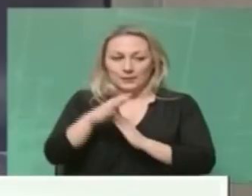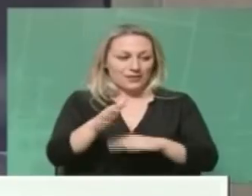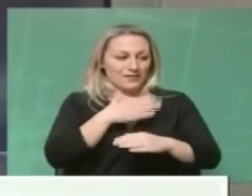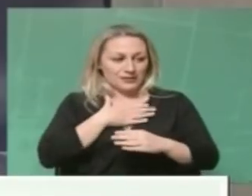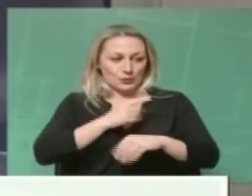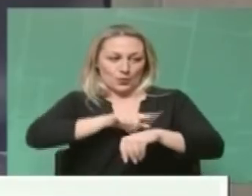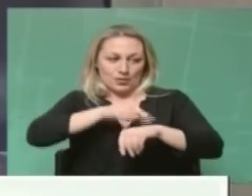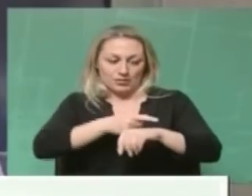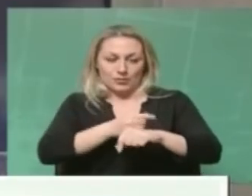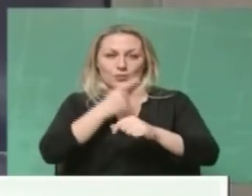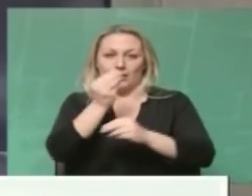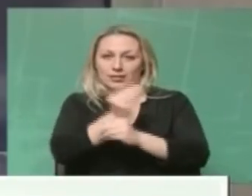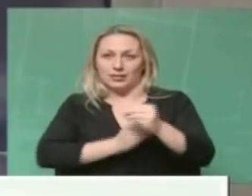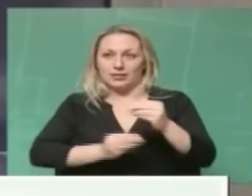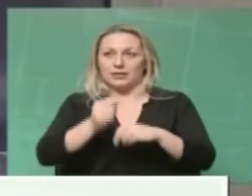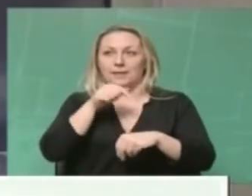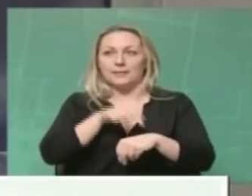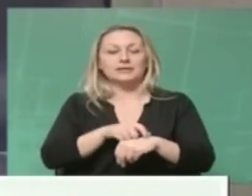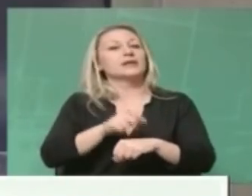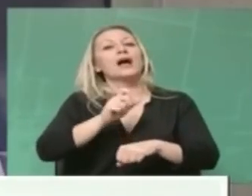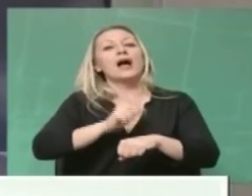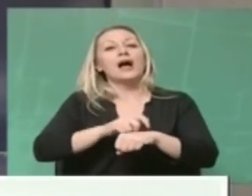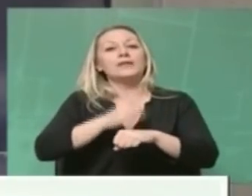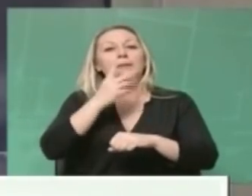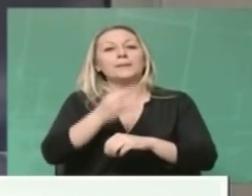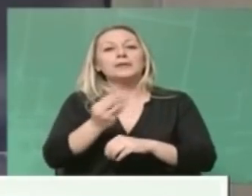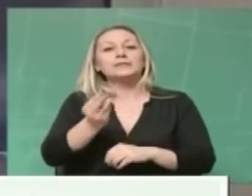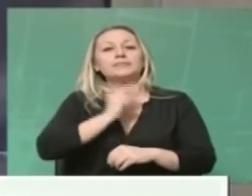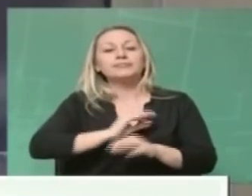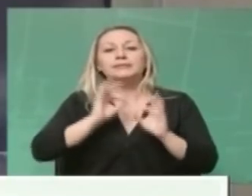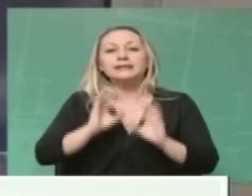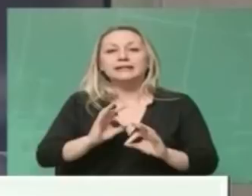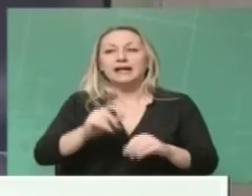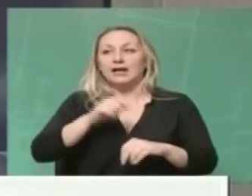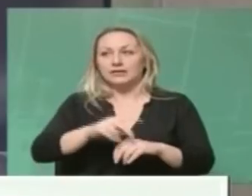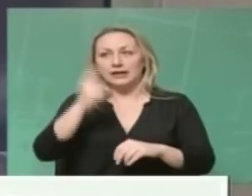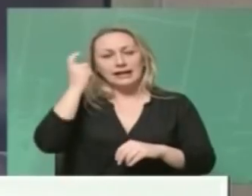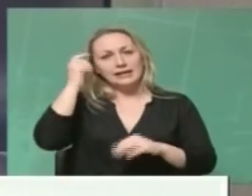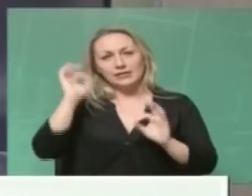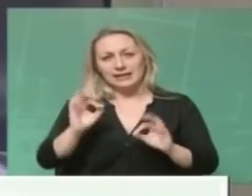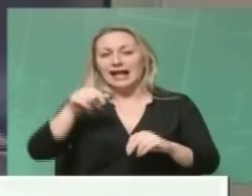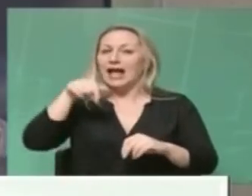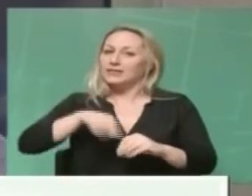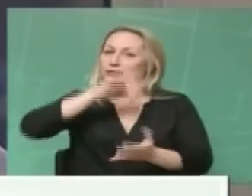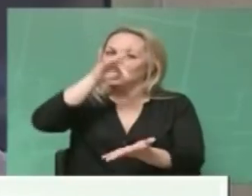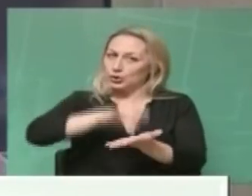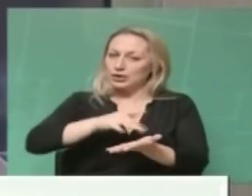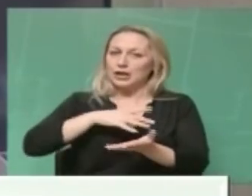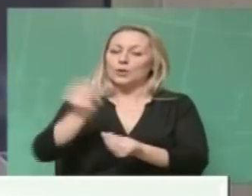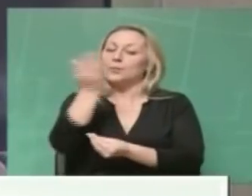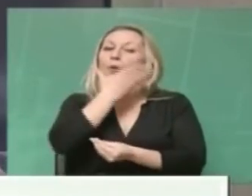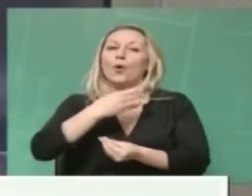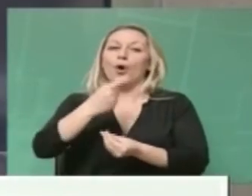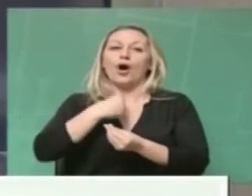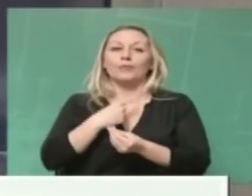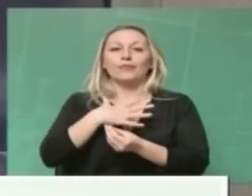ευχαριστώ. Αυτή είναι η αξιοποίηση λοιπόν. Τι διαπιστώνουμε εμείς? Καλοποιούμε το κέντρο ως επιτοπλίστων για να προσελκυθούν επενδύσεις,